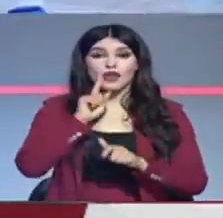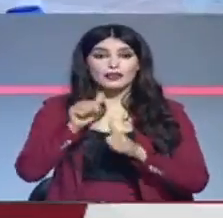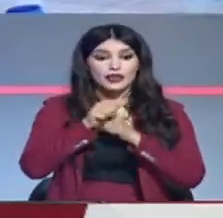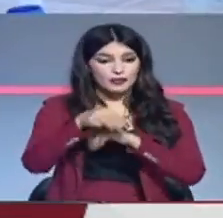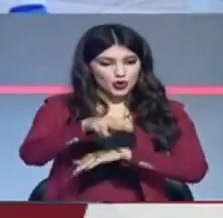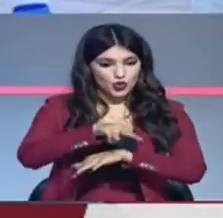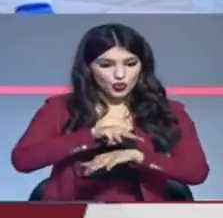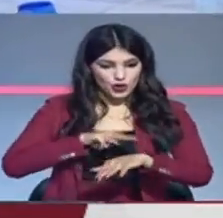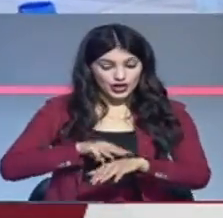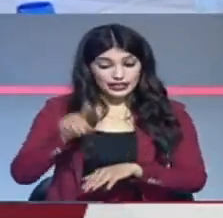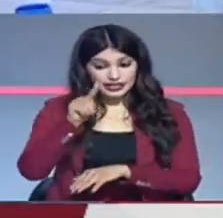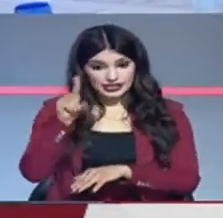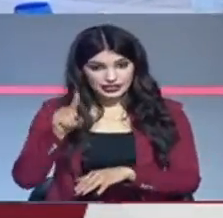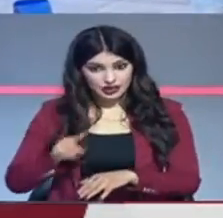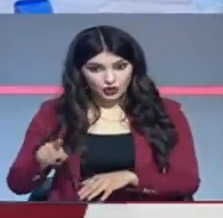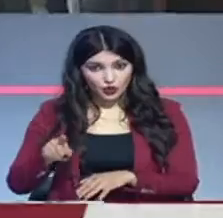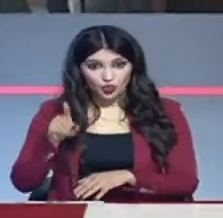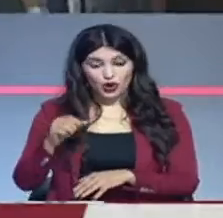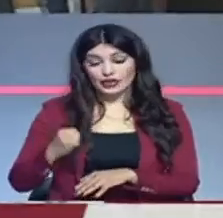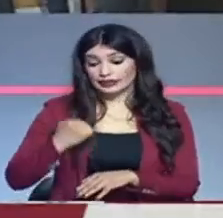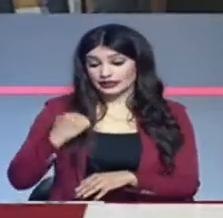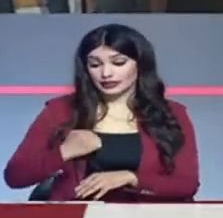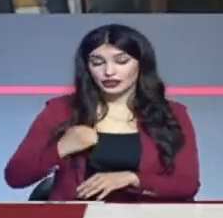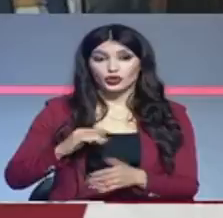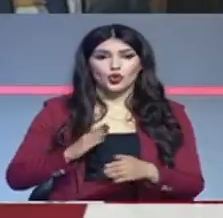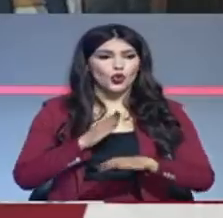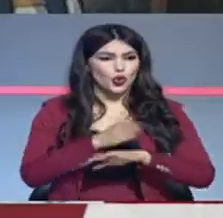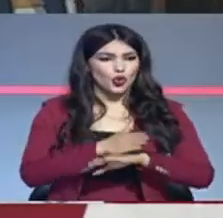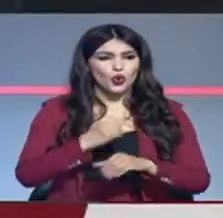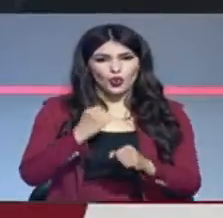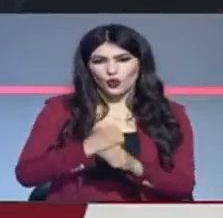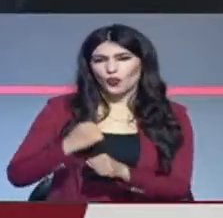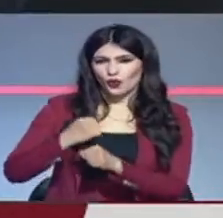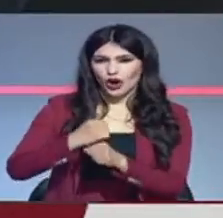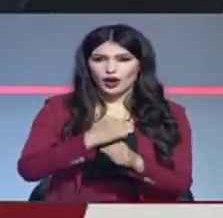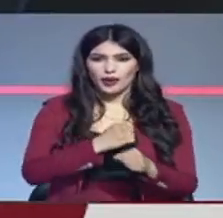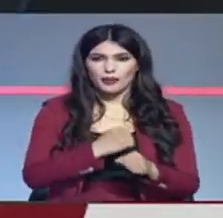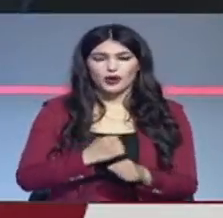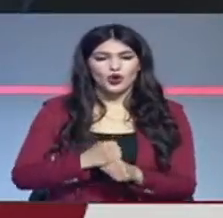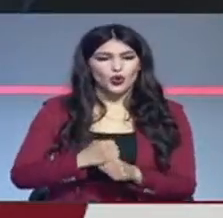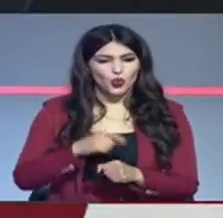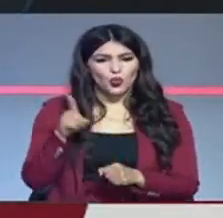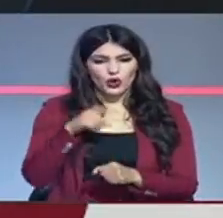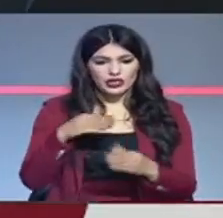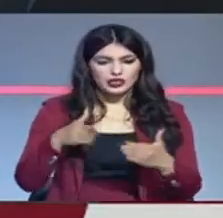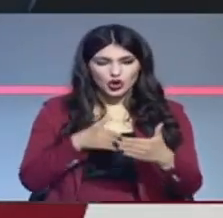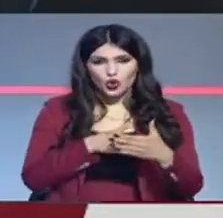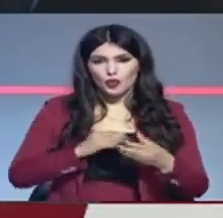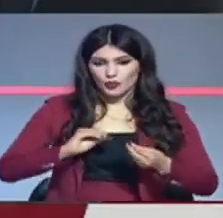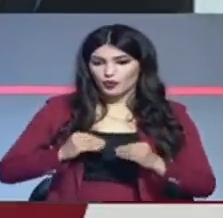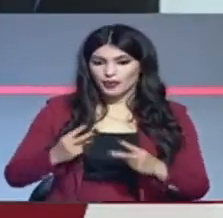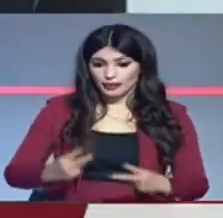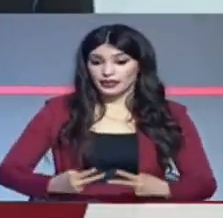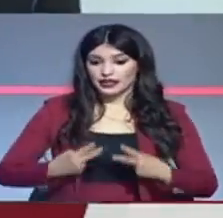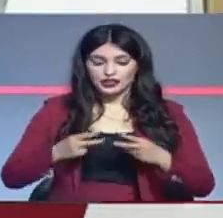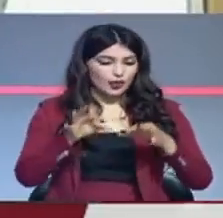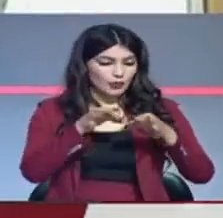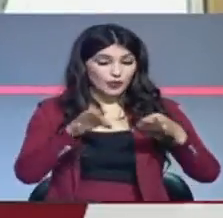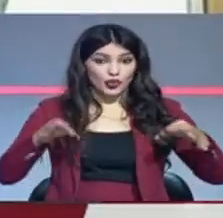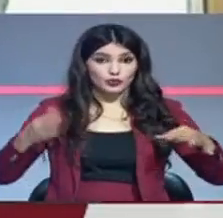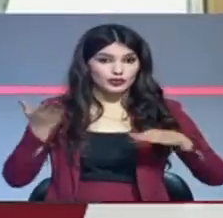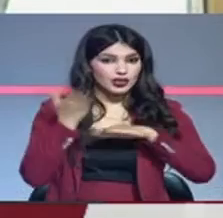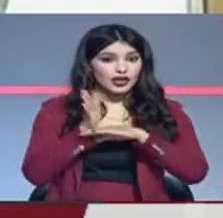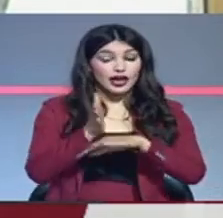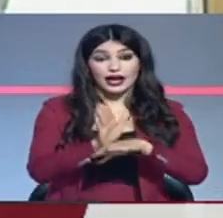اه منها بقدراتهم لو قطعنا مسيرتهم بثبات رغم الصعاب والعقبات تم اليوم